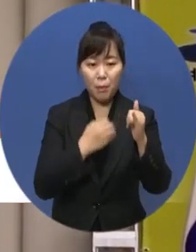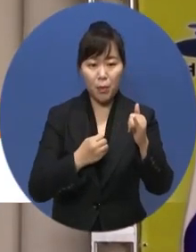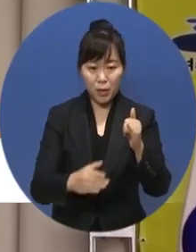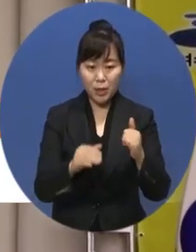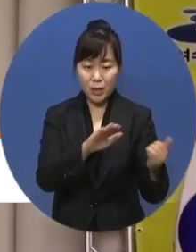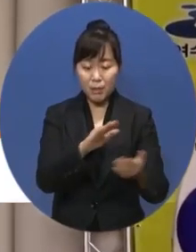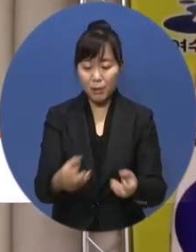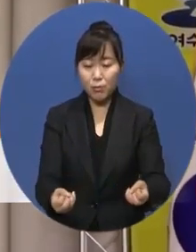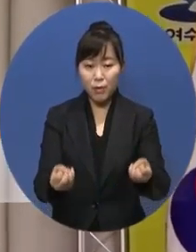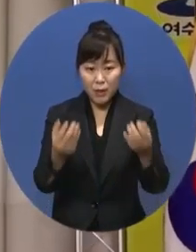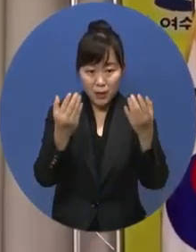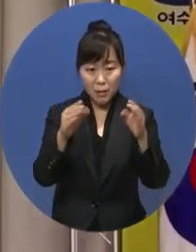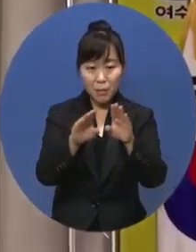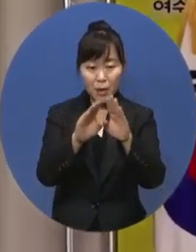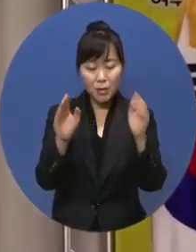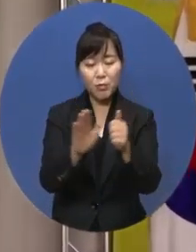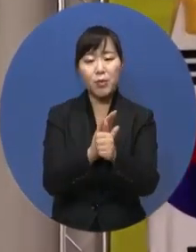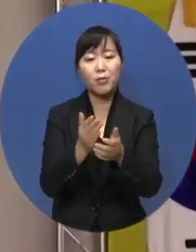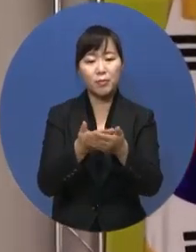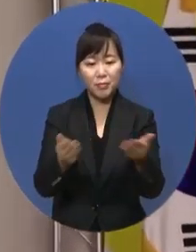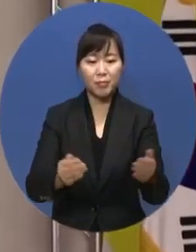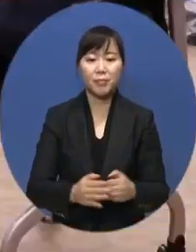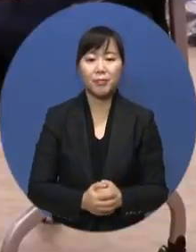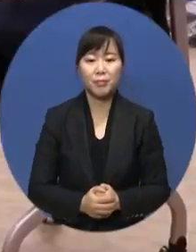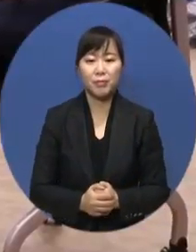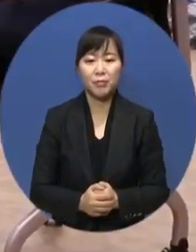한마당 행사를 열고 위로했습니다.